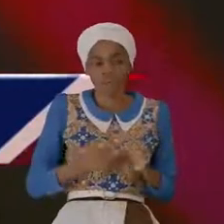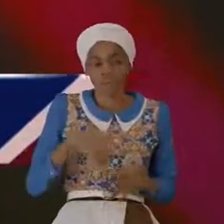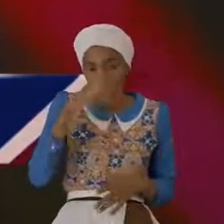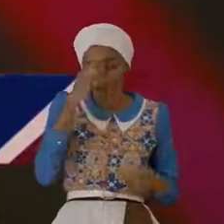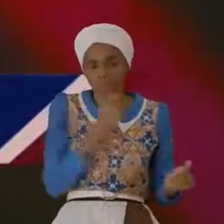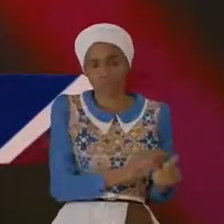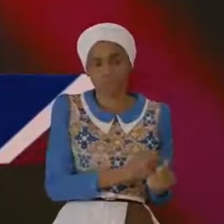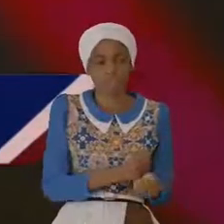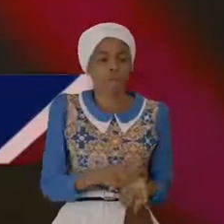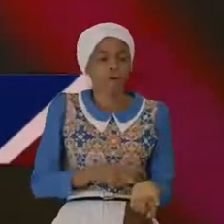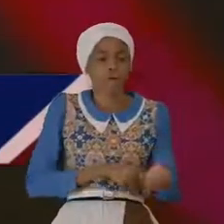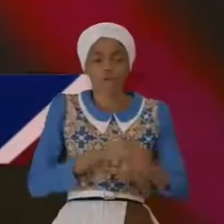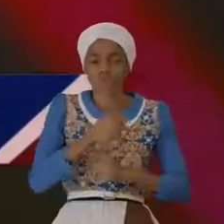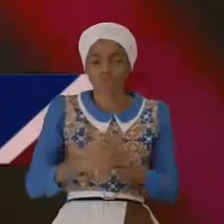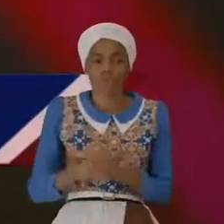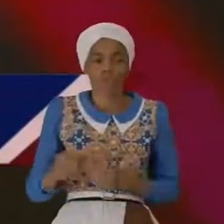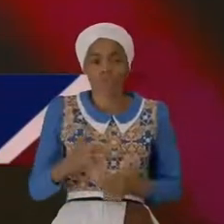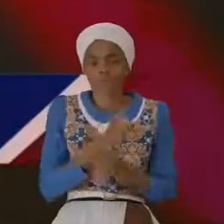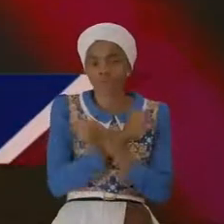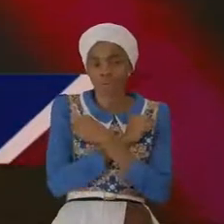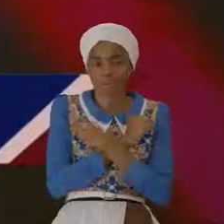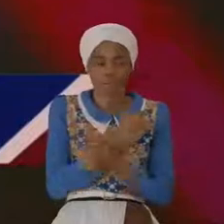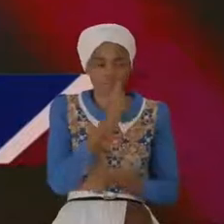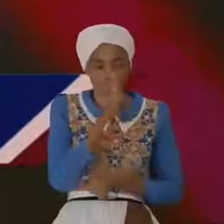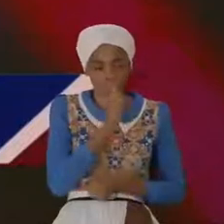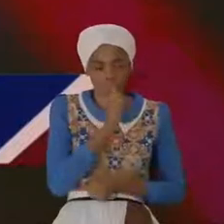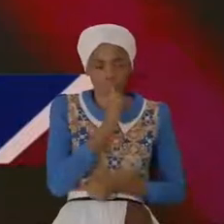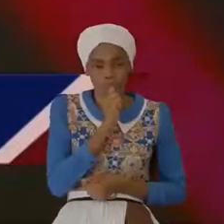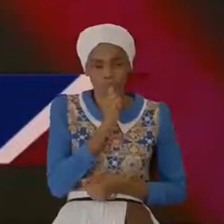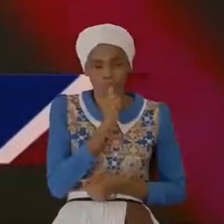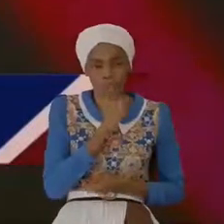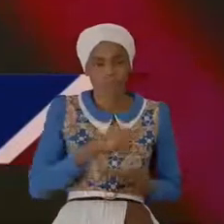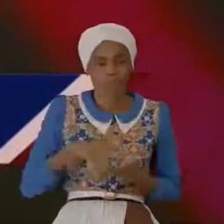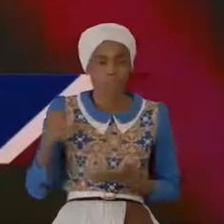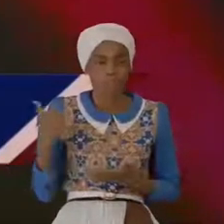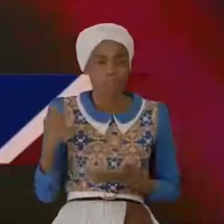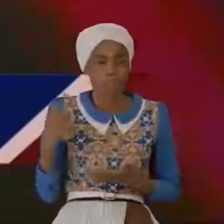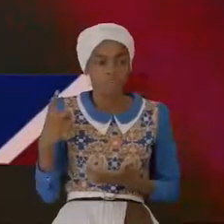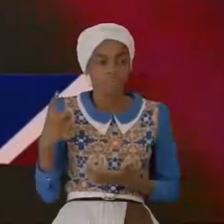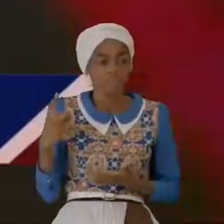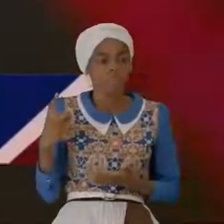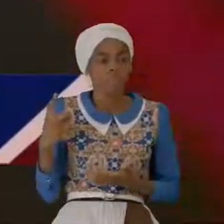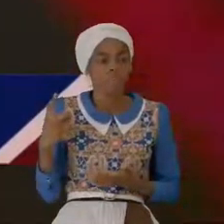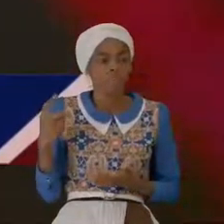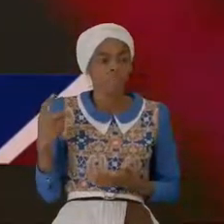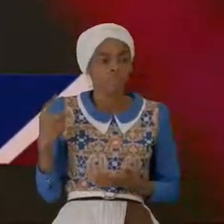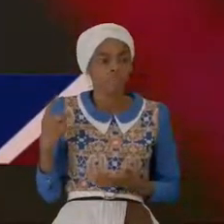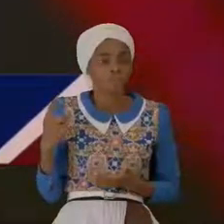foi, ma douceur, ma charité, ma constance. Verset 11.